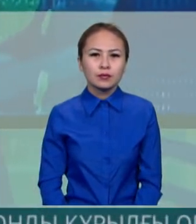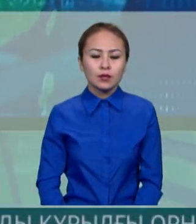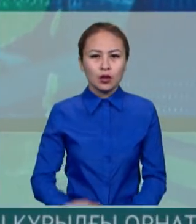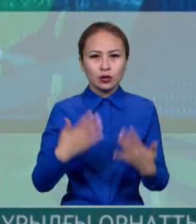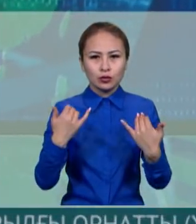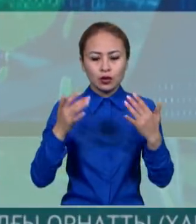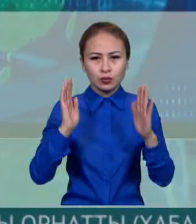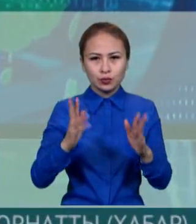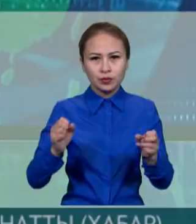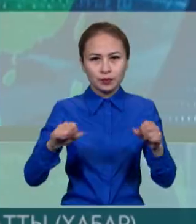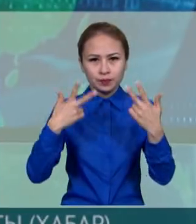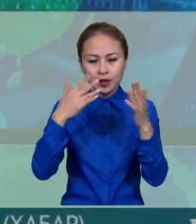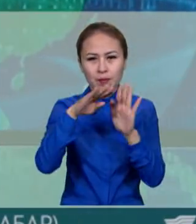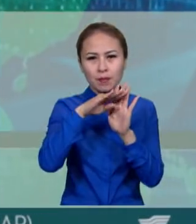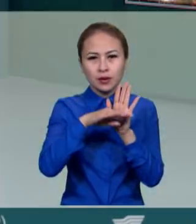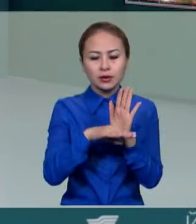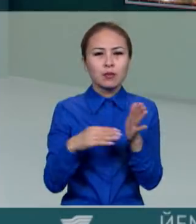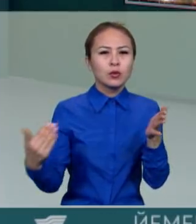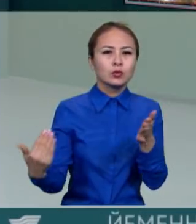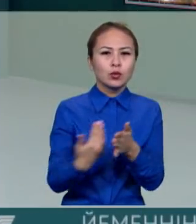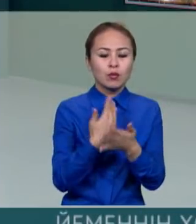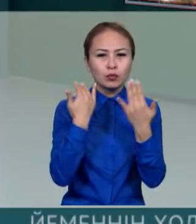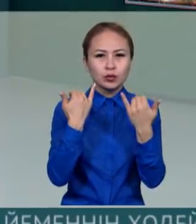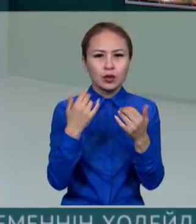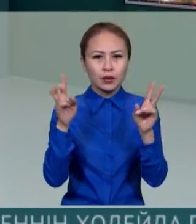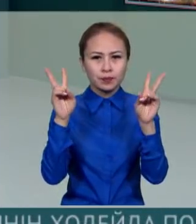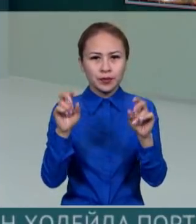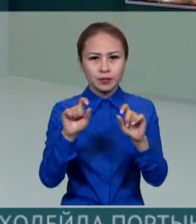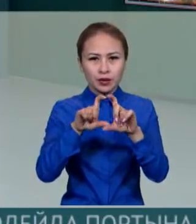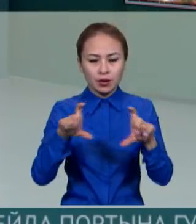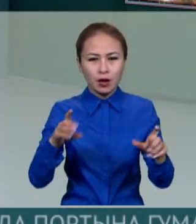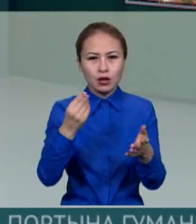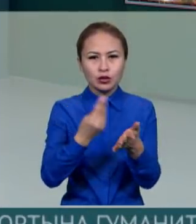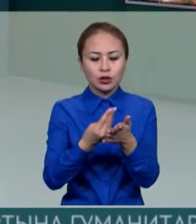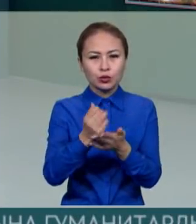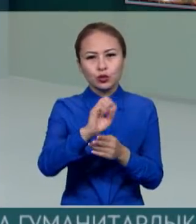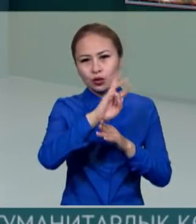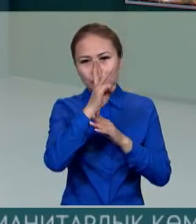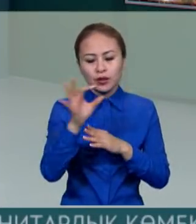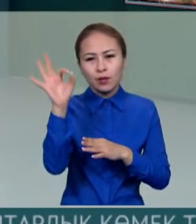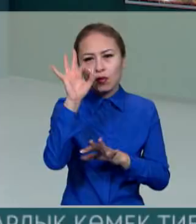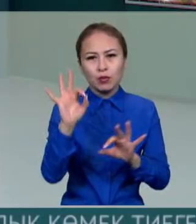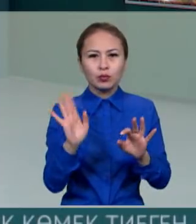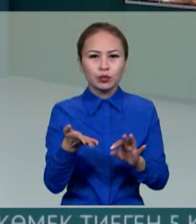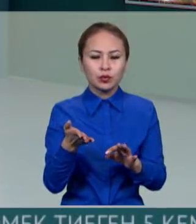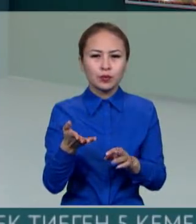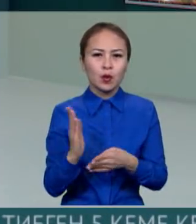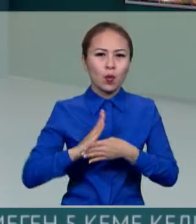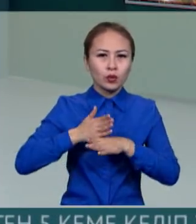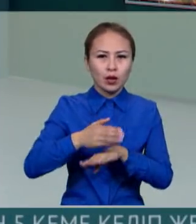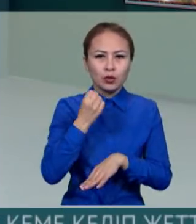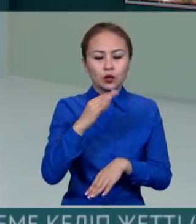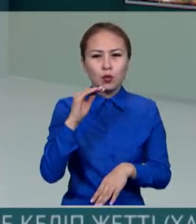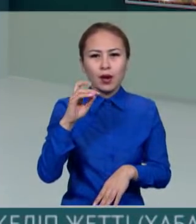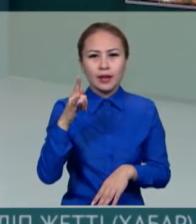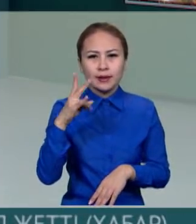қазір тікелей эфирге білу маңызды бағдарламасы сұранып тұр. Бүгінгі тақырып мектептерді қаржыландыру жүйесі жайында болмақ. Студия қонағы